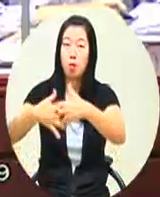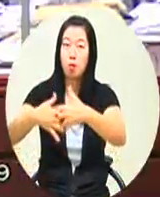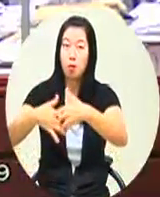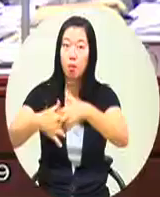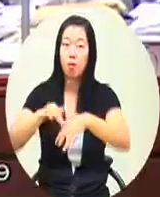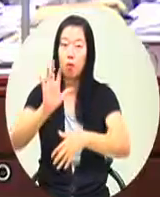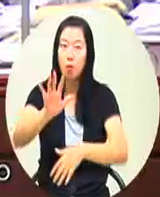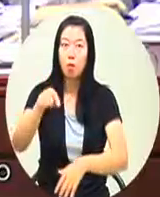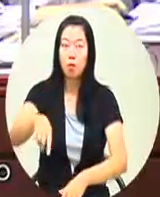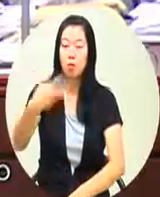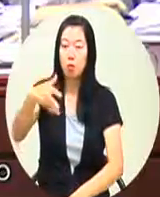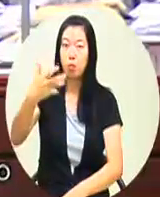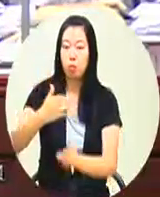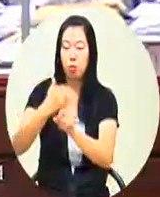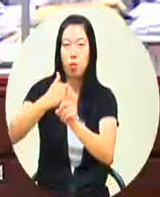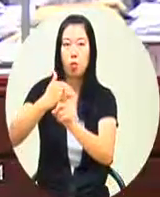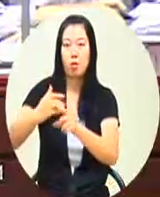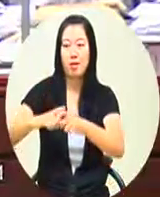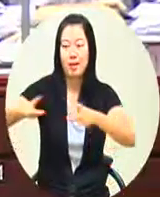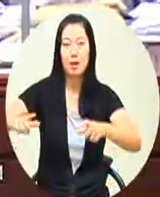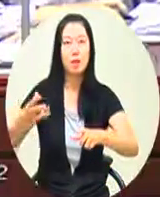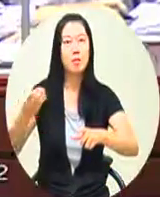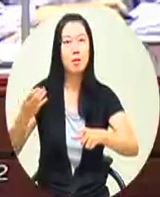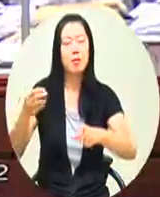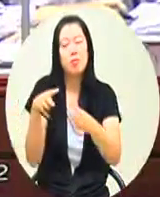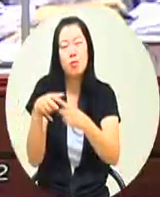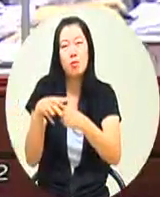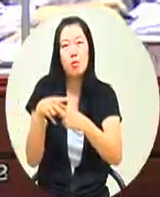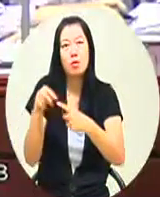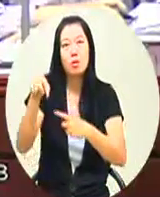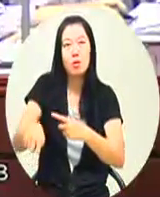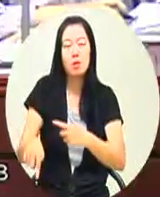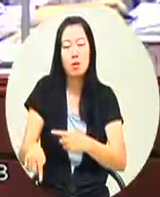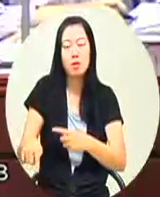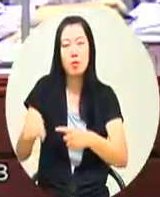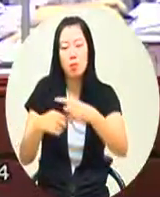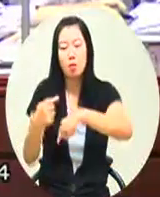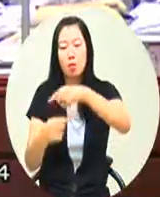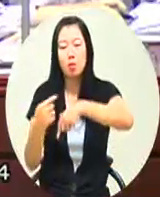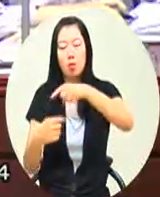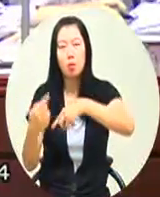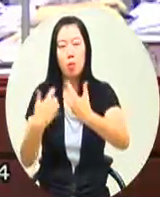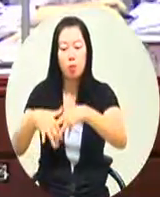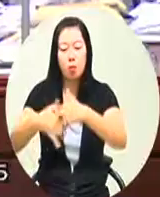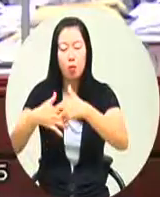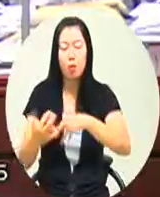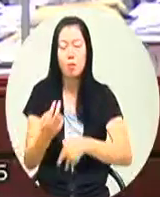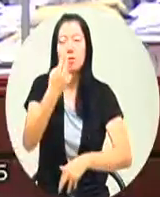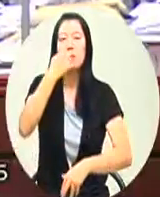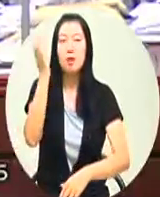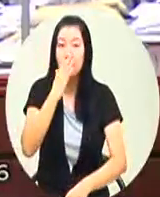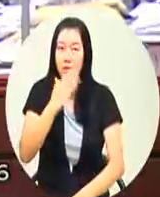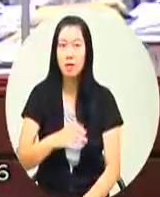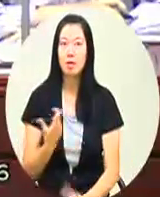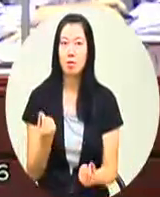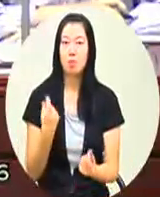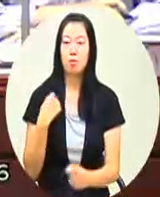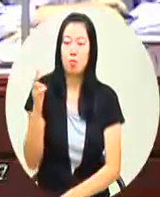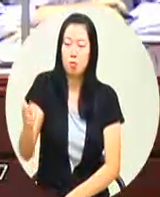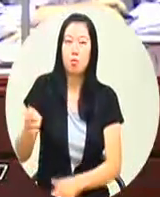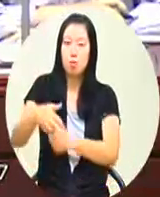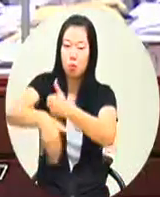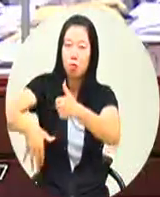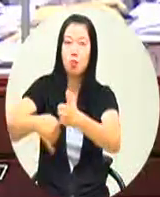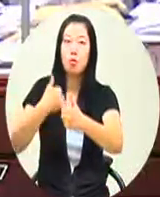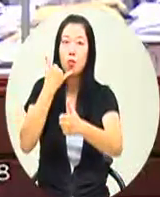达的水量不够大，所以他有时候在那个地方会臭。那今年度我们也有请同仁哈去评估，